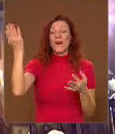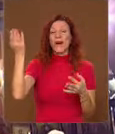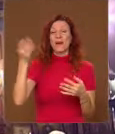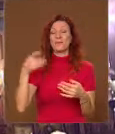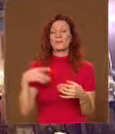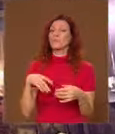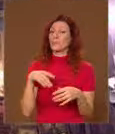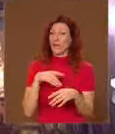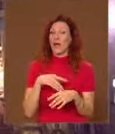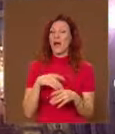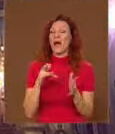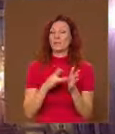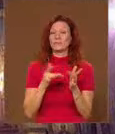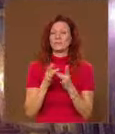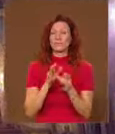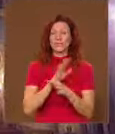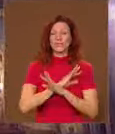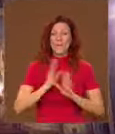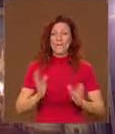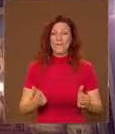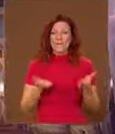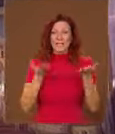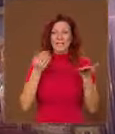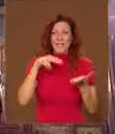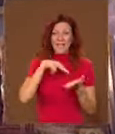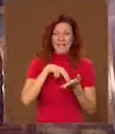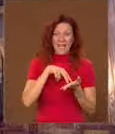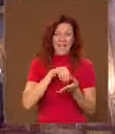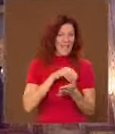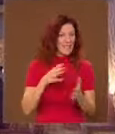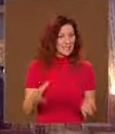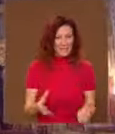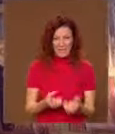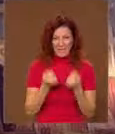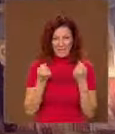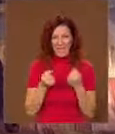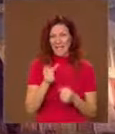възкресение и избавлението на човешкия род.